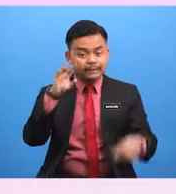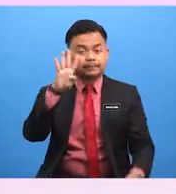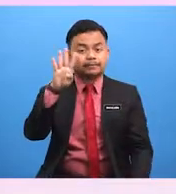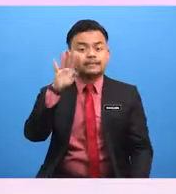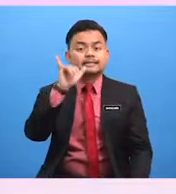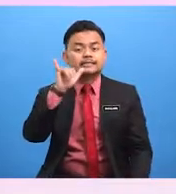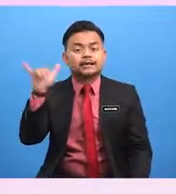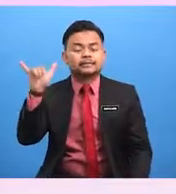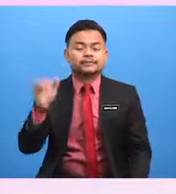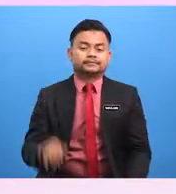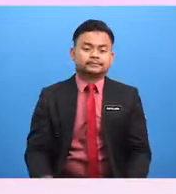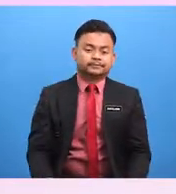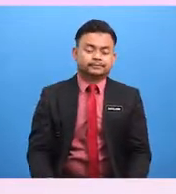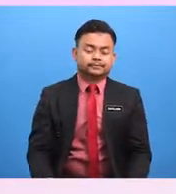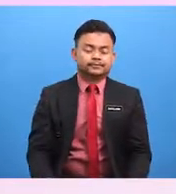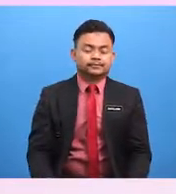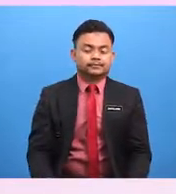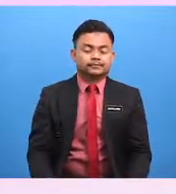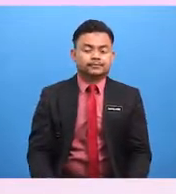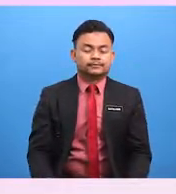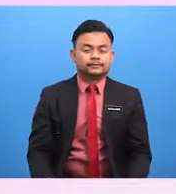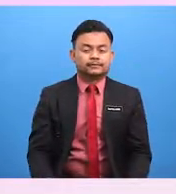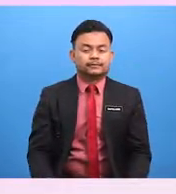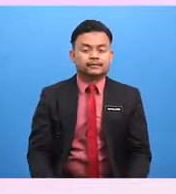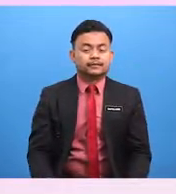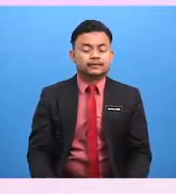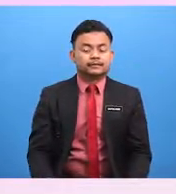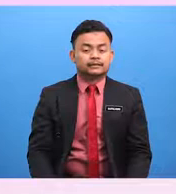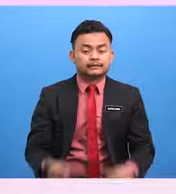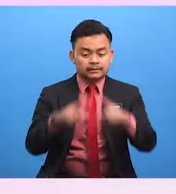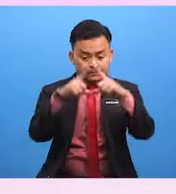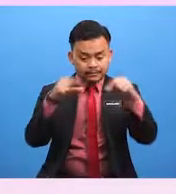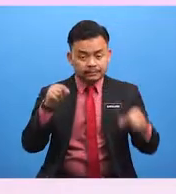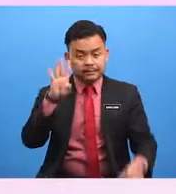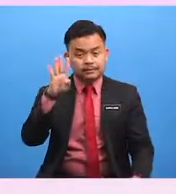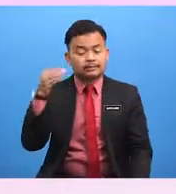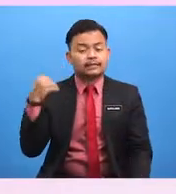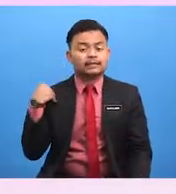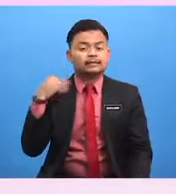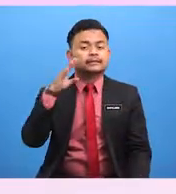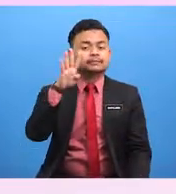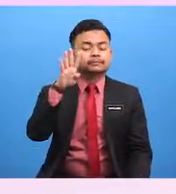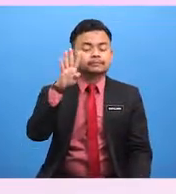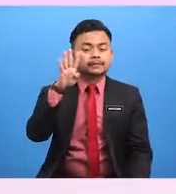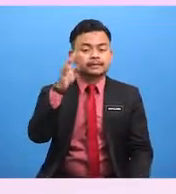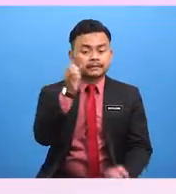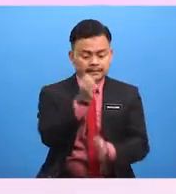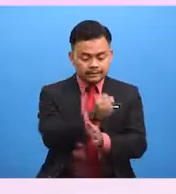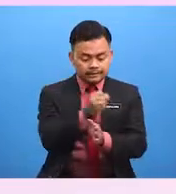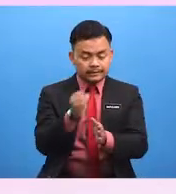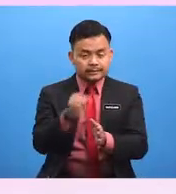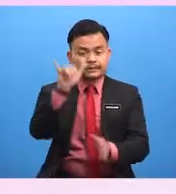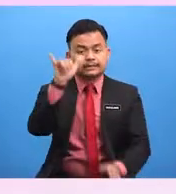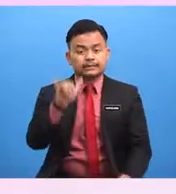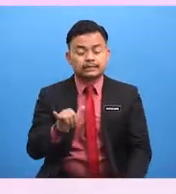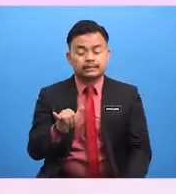empat sama. Ia mempunyai 4 sisi yang sama panjang dan